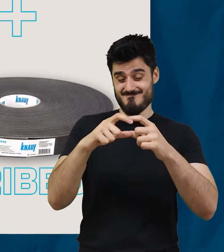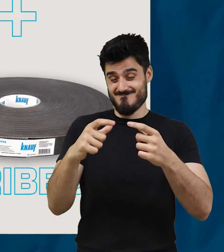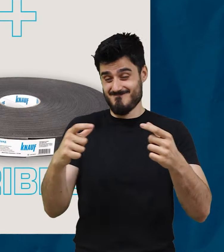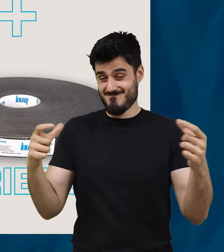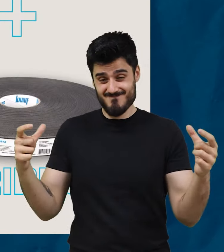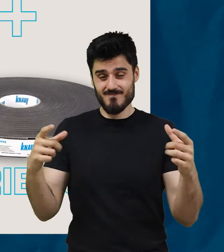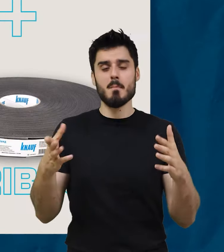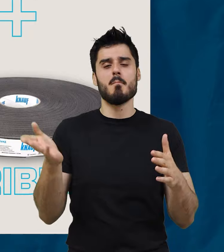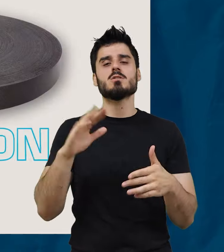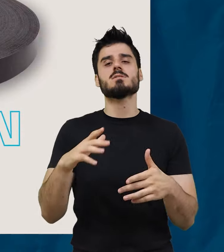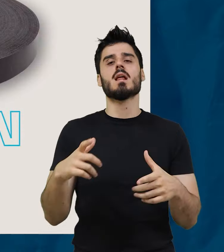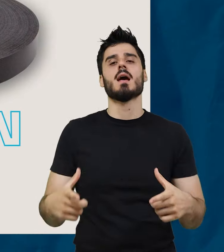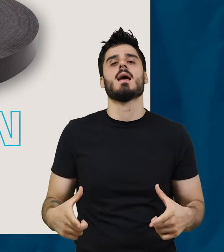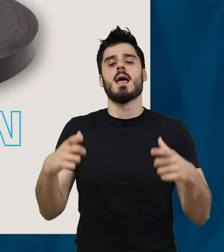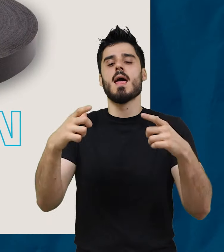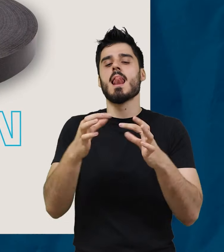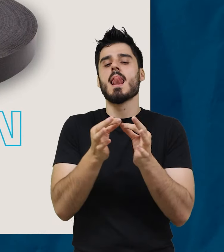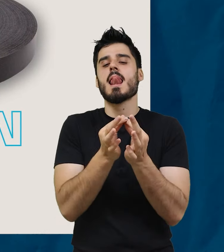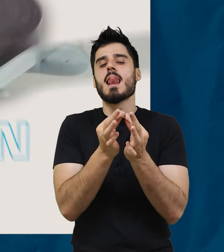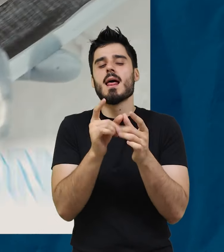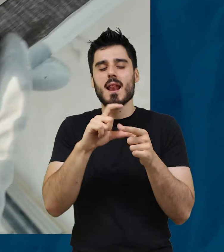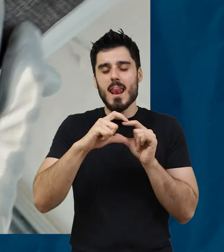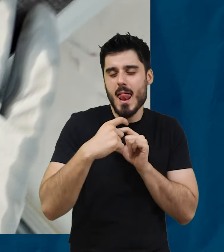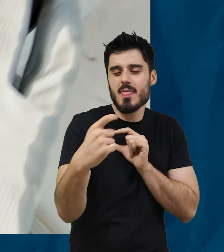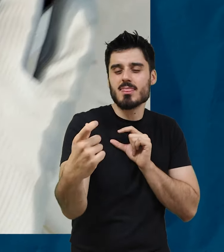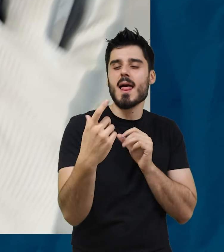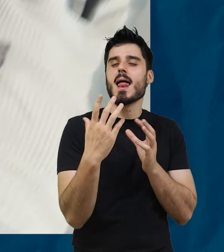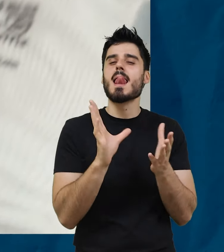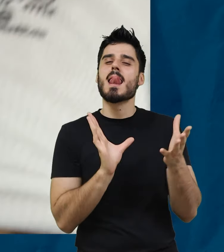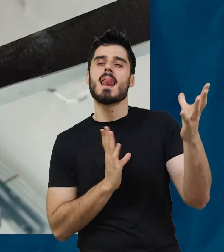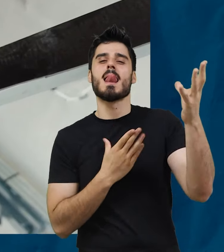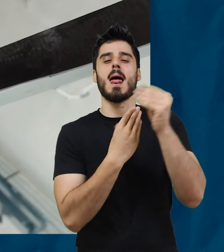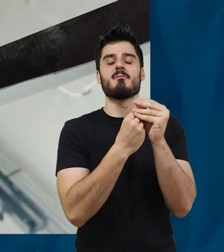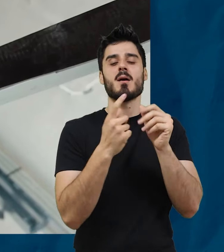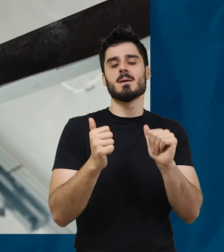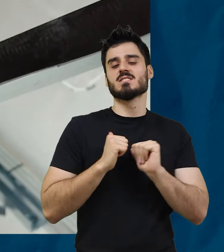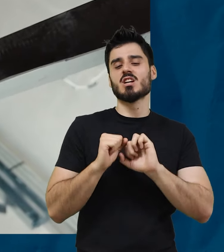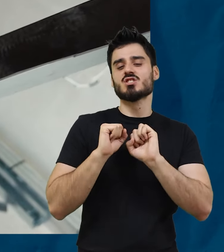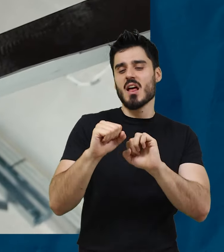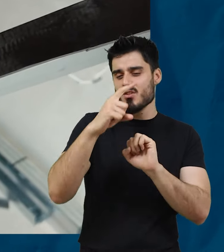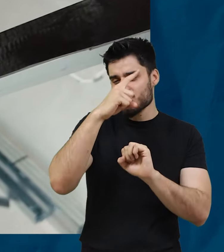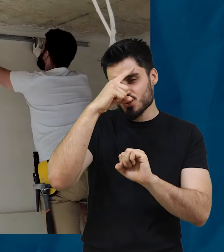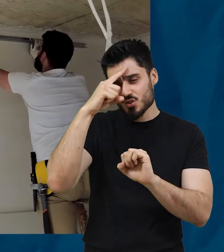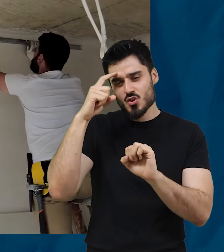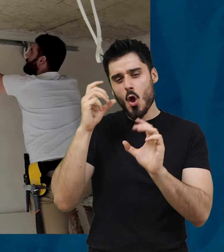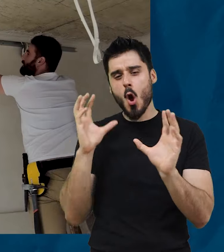се слага полиуретанова самозалепваща лента, която прекъсва топлинните и звукови мостове.